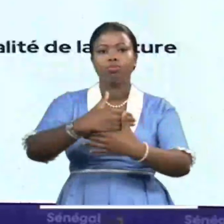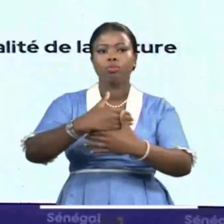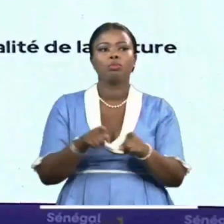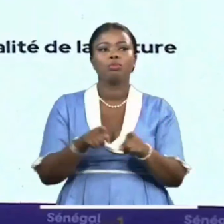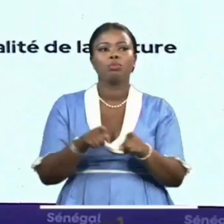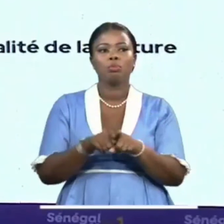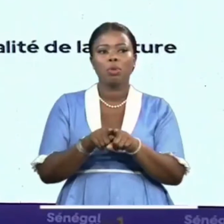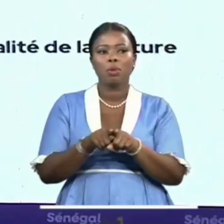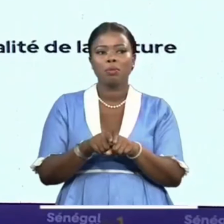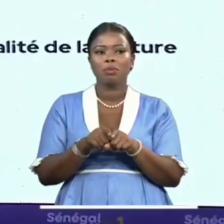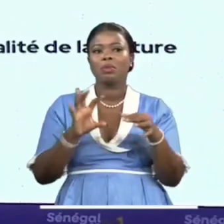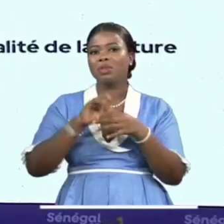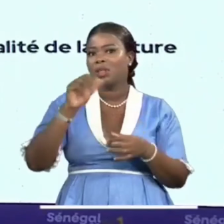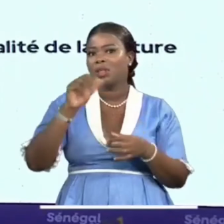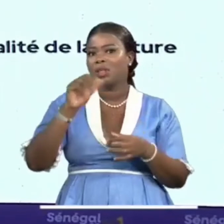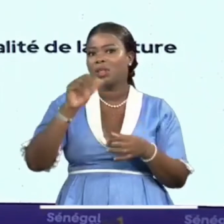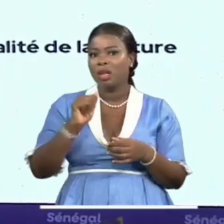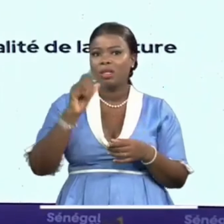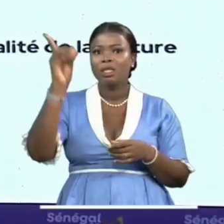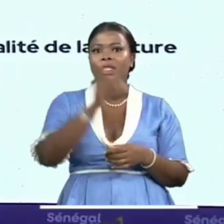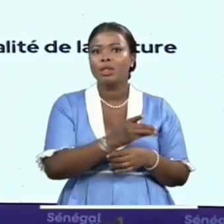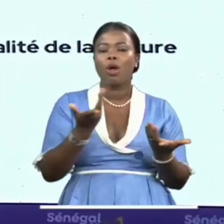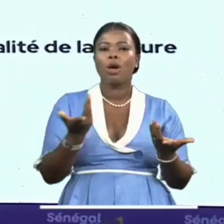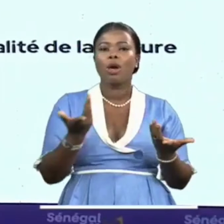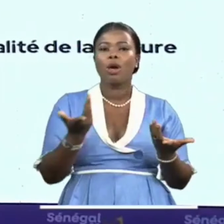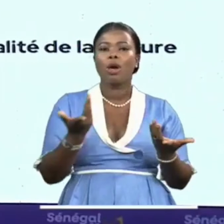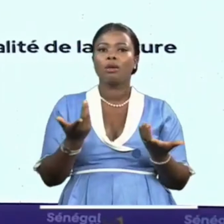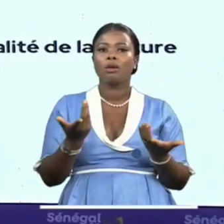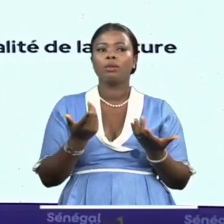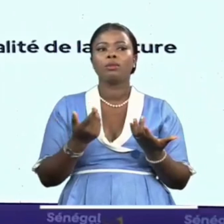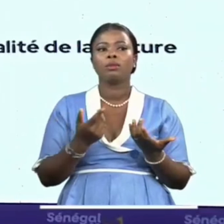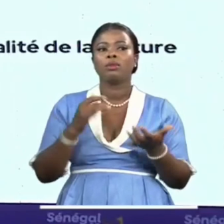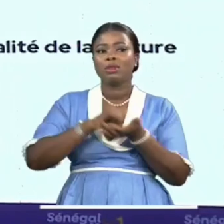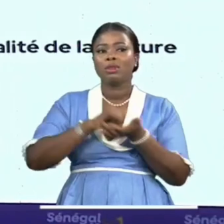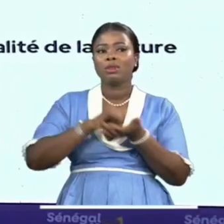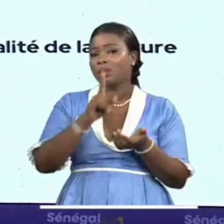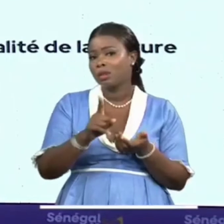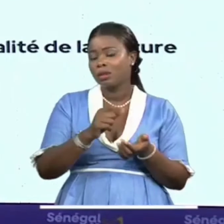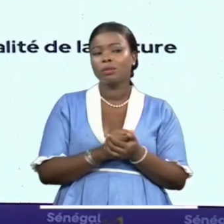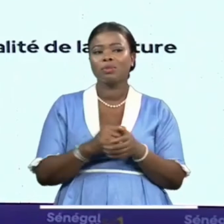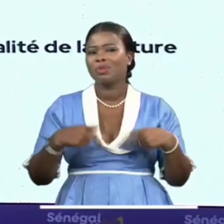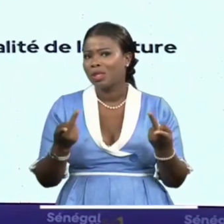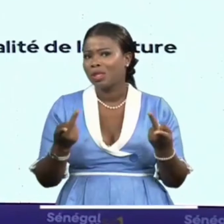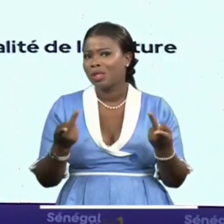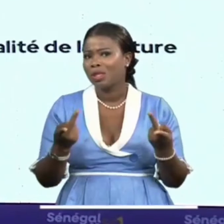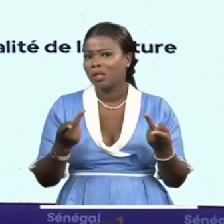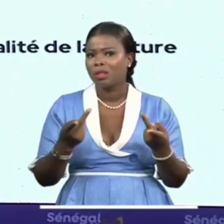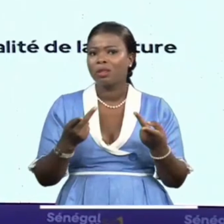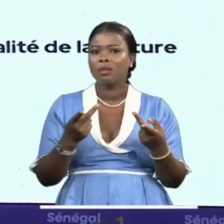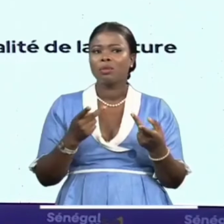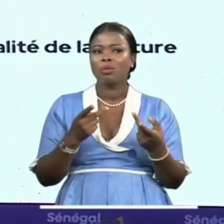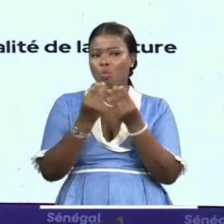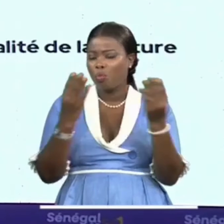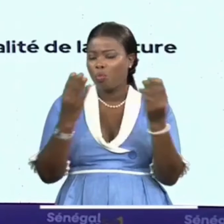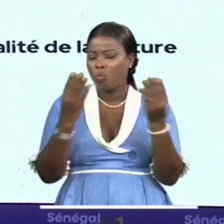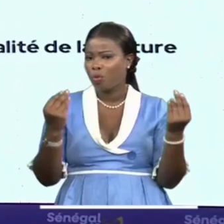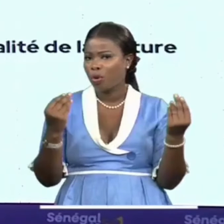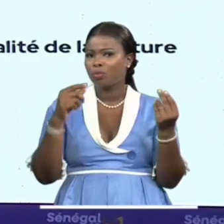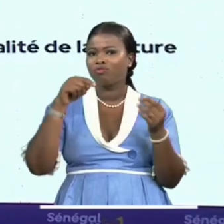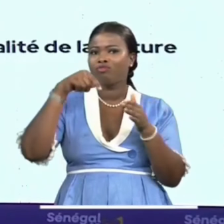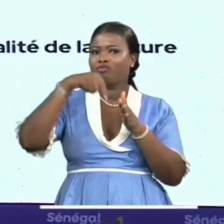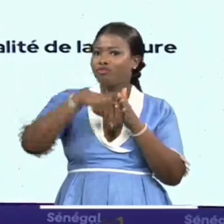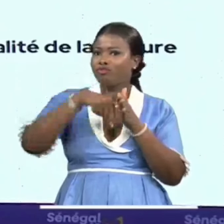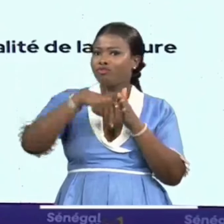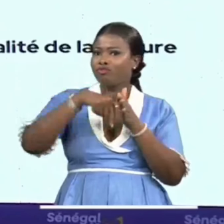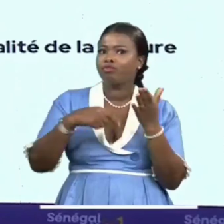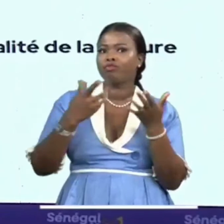transformation c'est fondamental la diaspora c'est un vivier de talent c'est un vivier de ressources humaines et c'est un vivier de